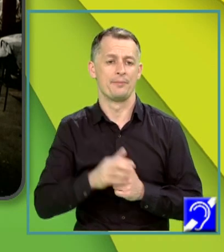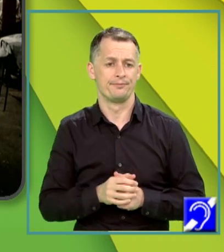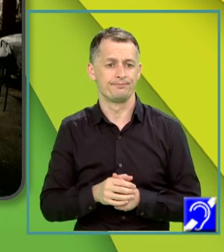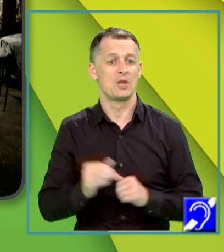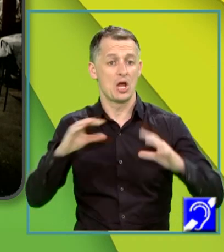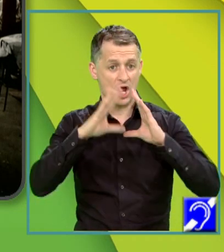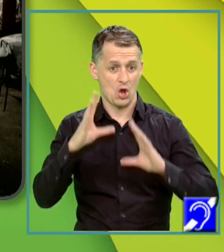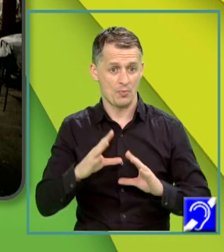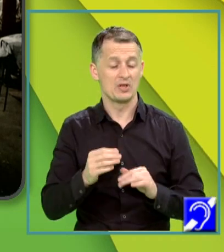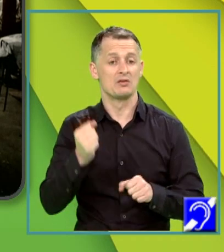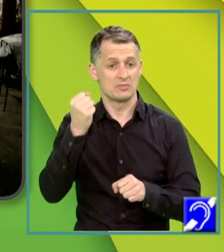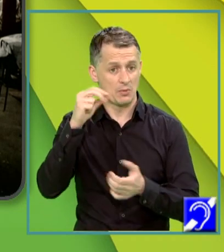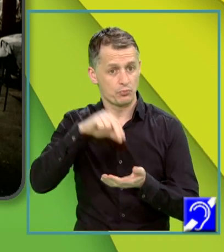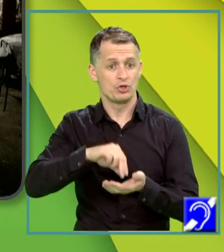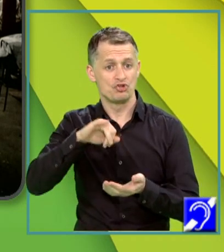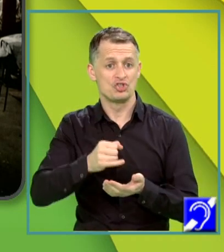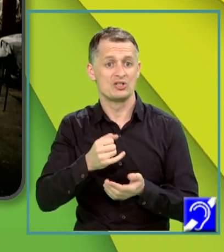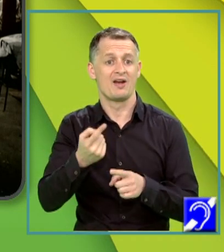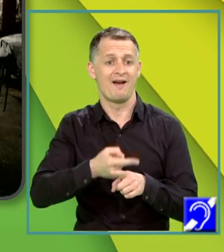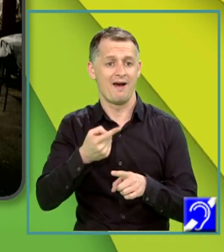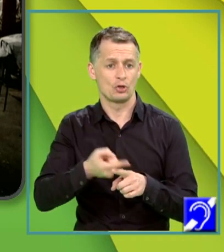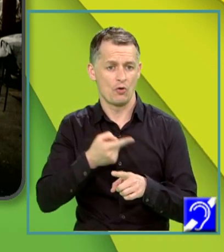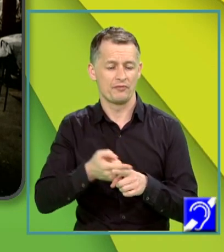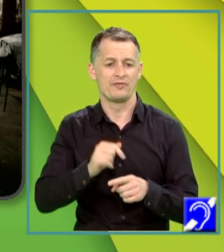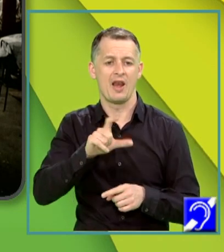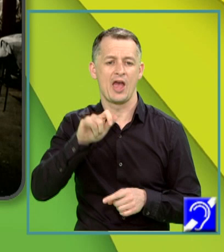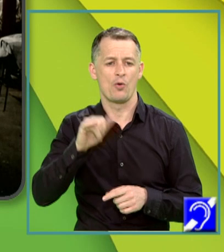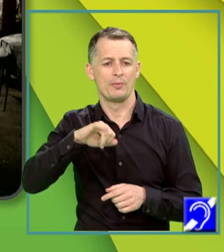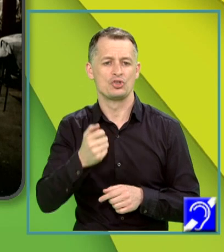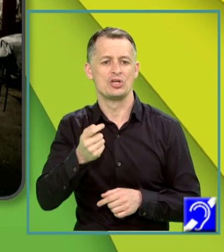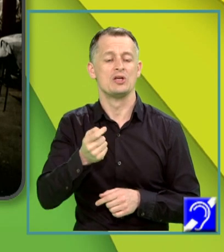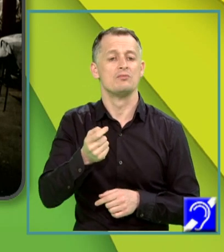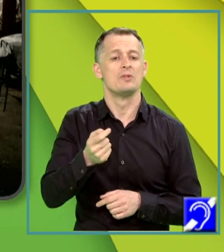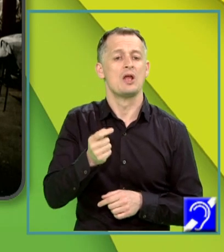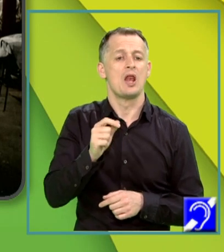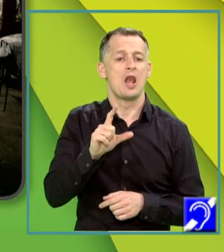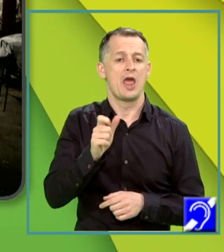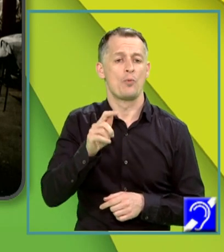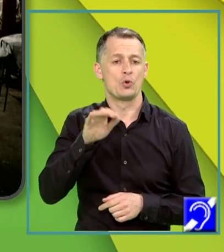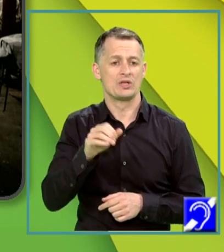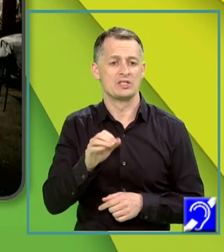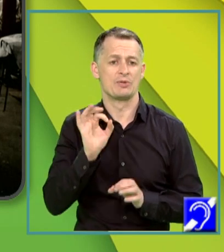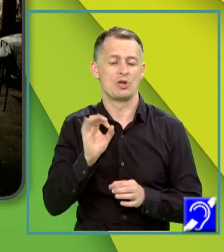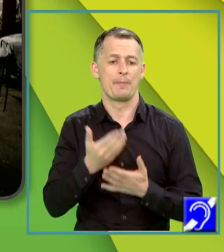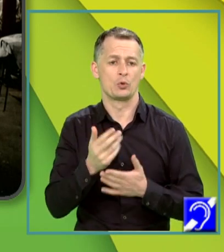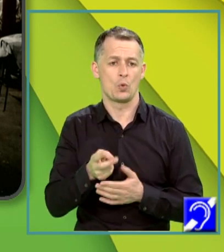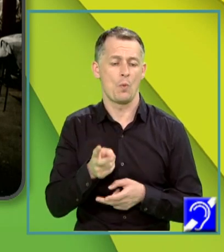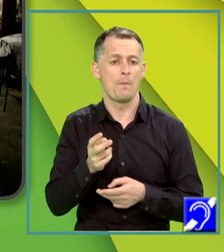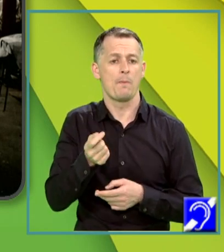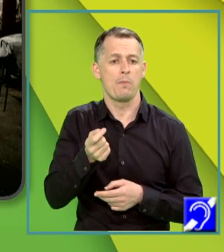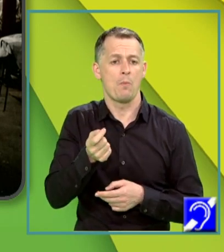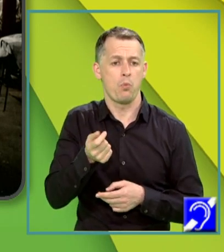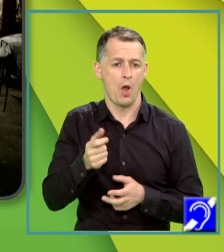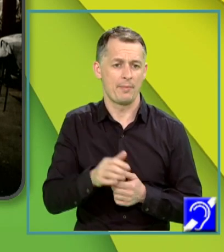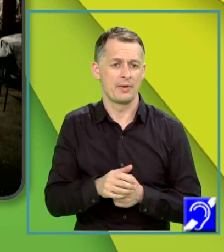țara noastră se cultivă cartofi legume și leguminoase pentru boabe în special în jurul marilor orașe pentru a aproviziona